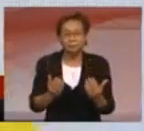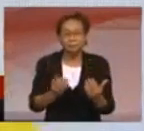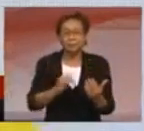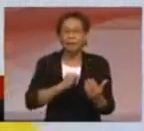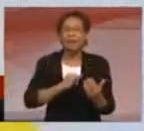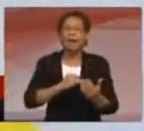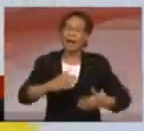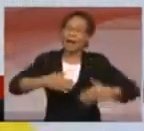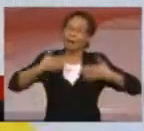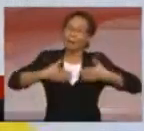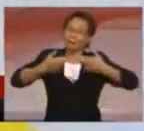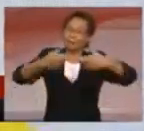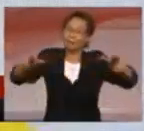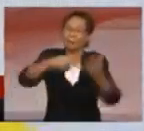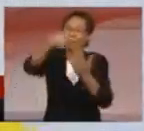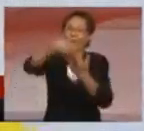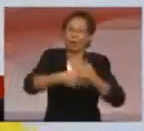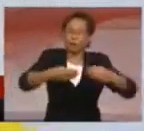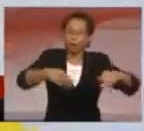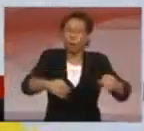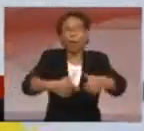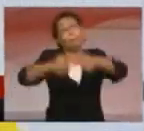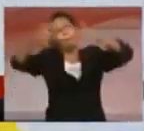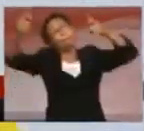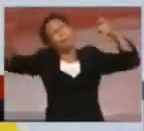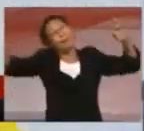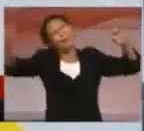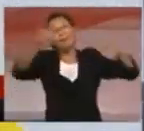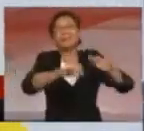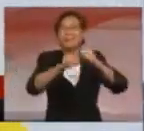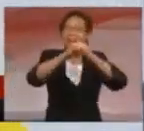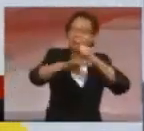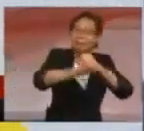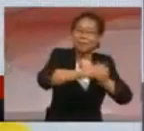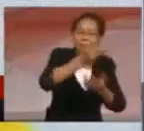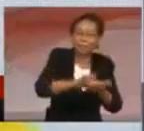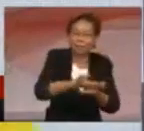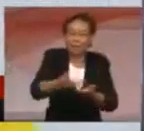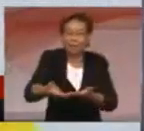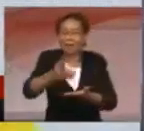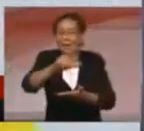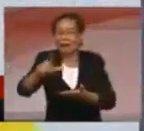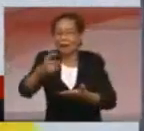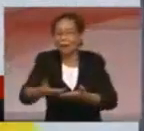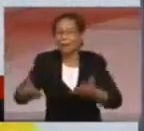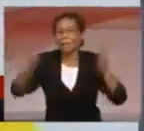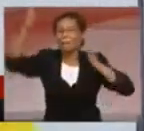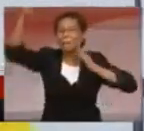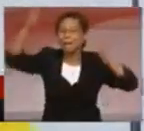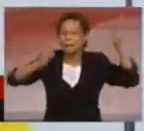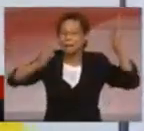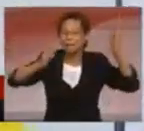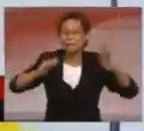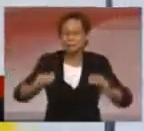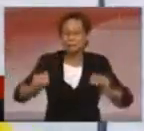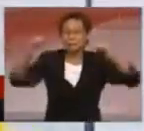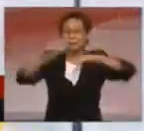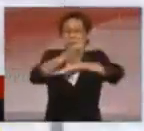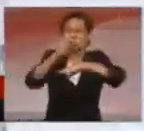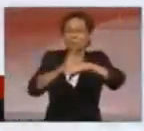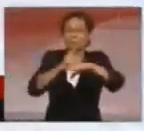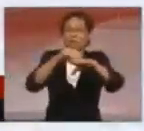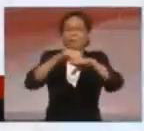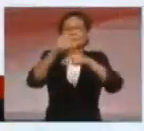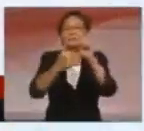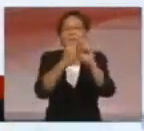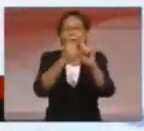sukacitanya melancarkan program jualan mega dan kempen beli barangan Malaysia peringkat kebangsaan tahun